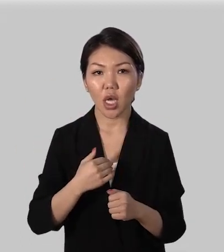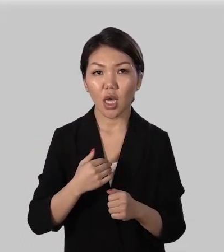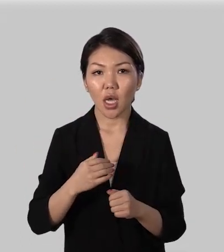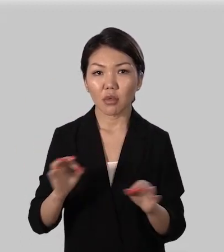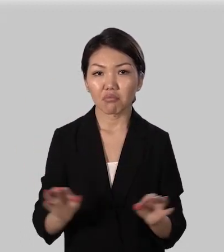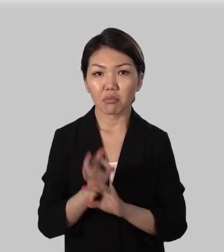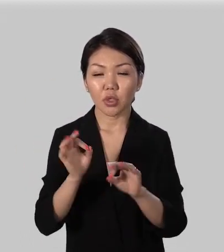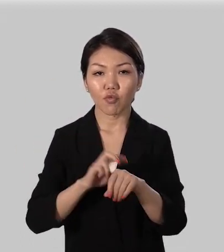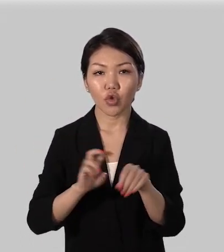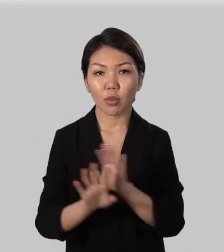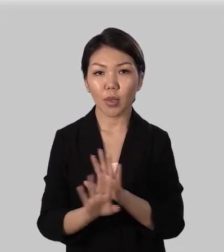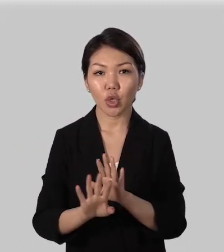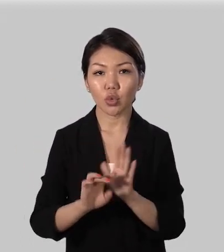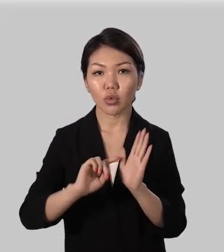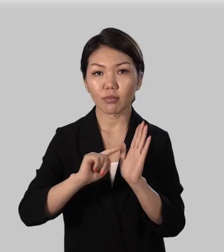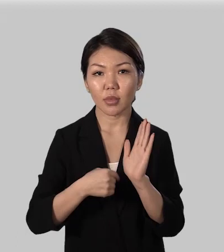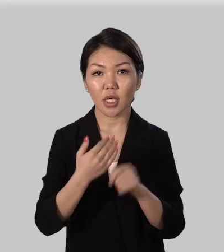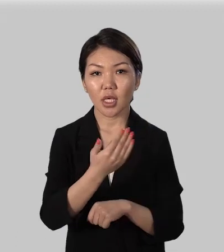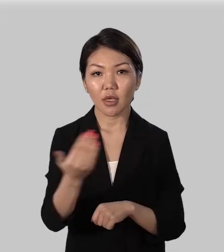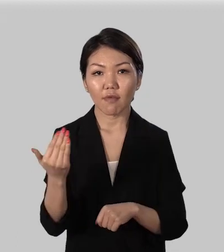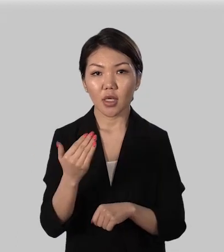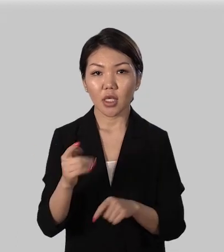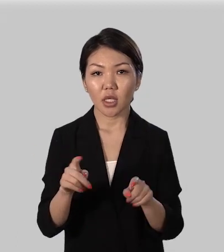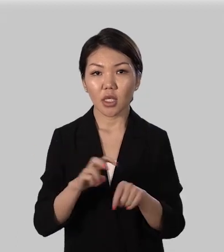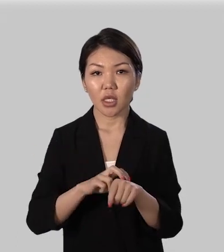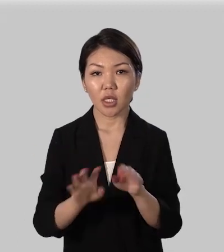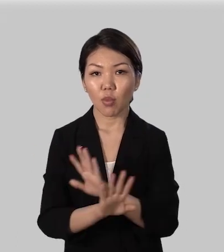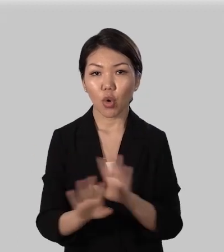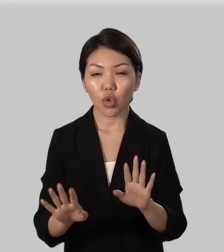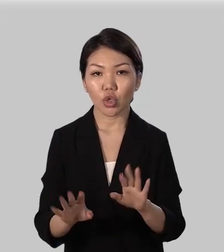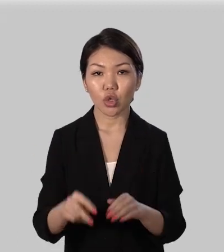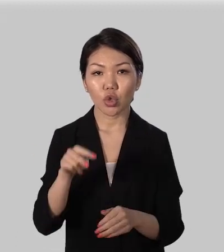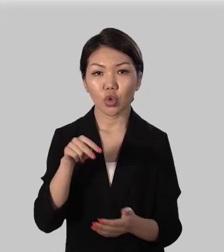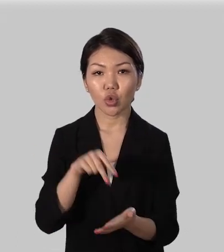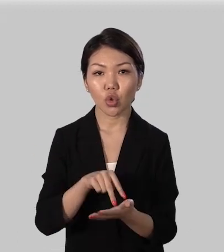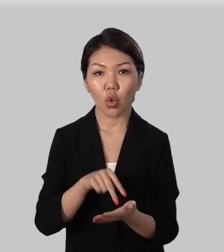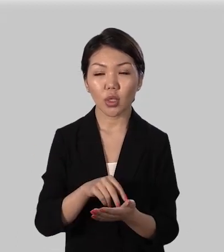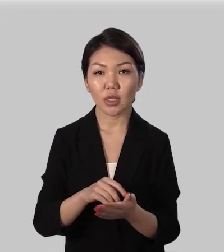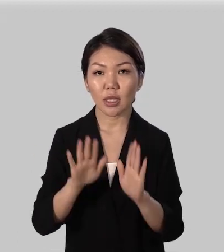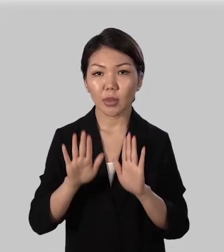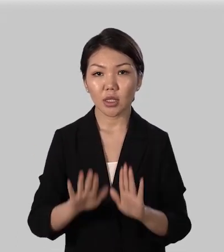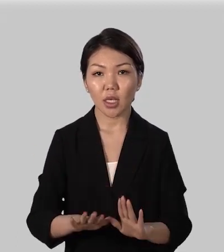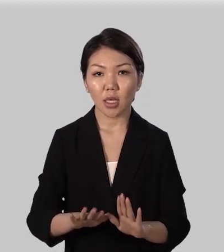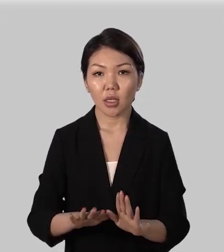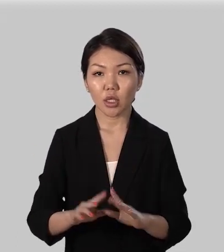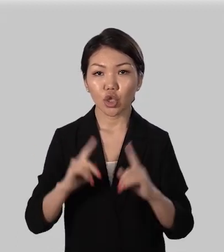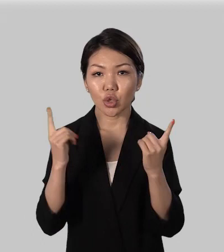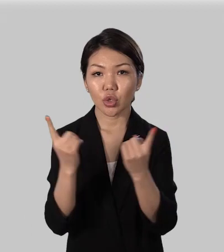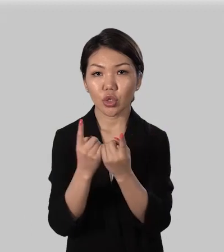вы не бойтесь стойте на местах не жмитесь в кучу